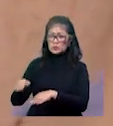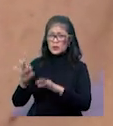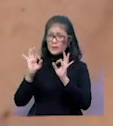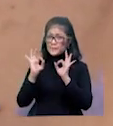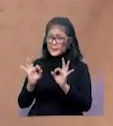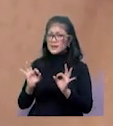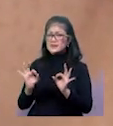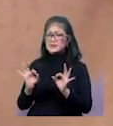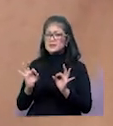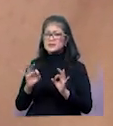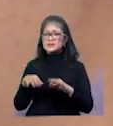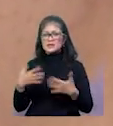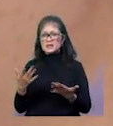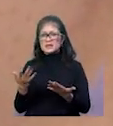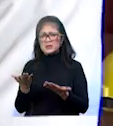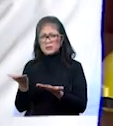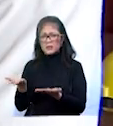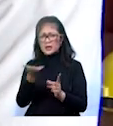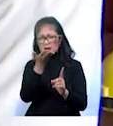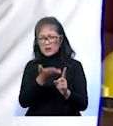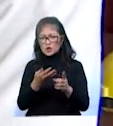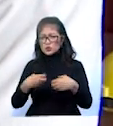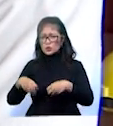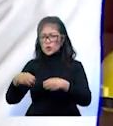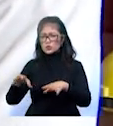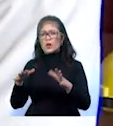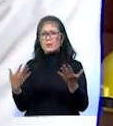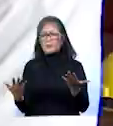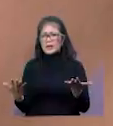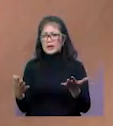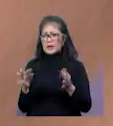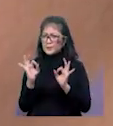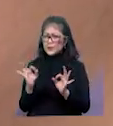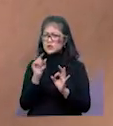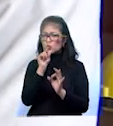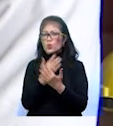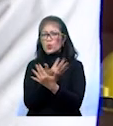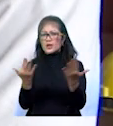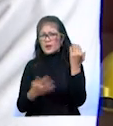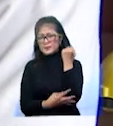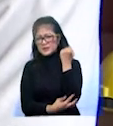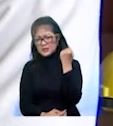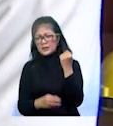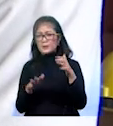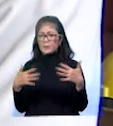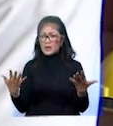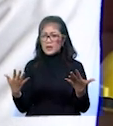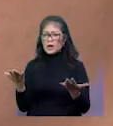sendiri sebagai agen tanggapannya Seperti apa mungkin lebih ini ya pembatasannya lebih